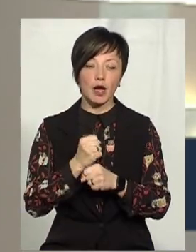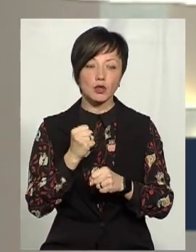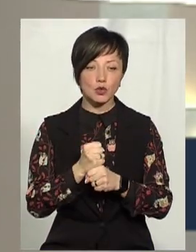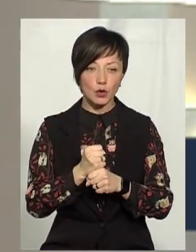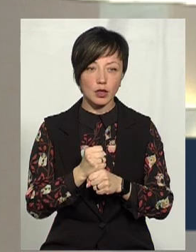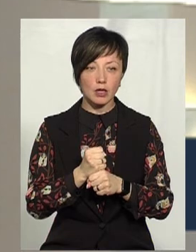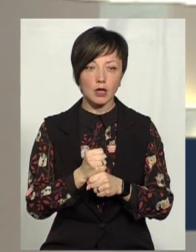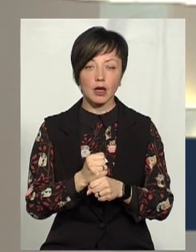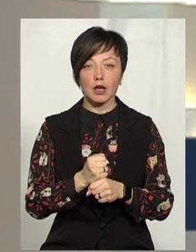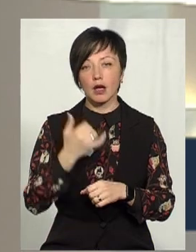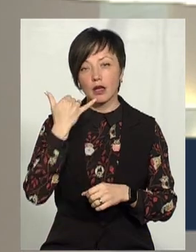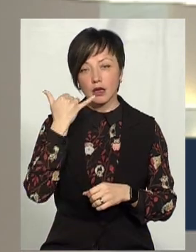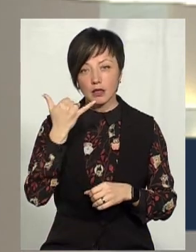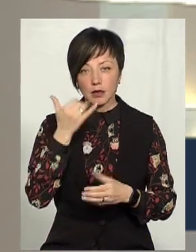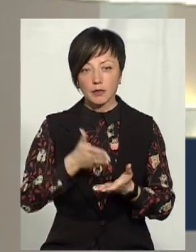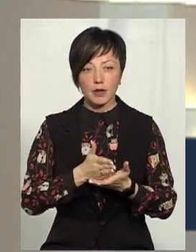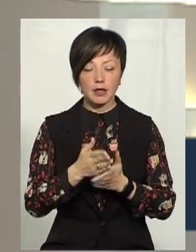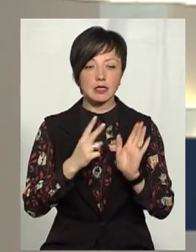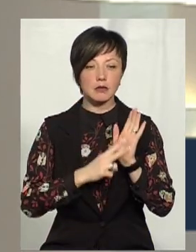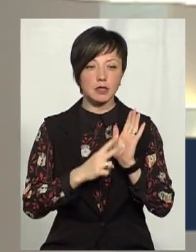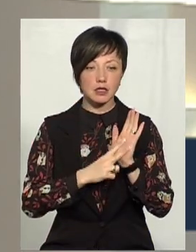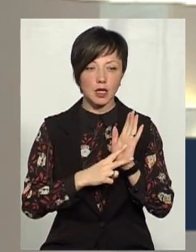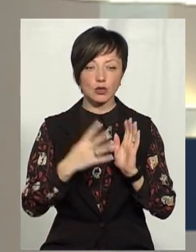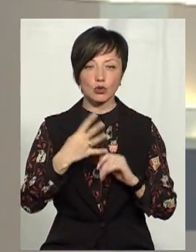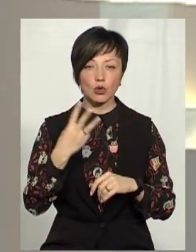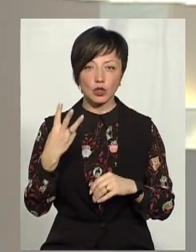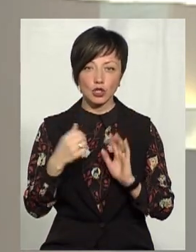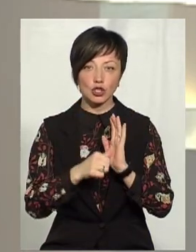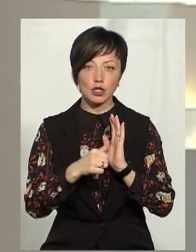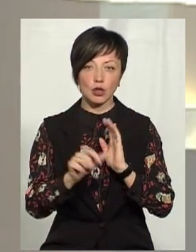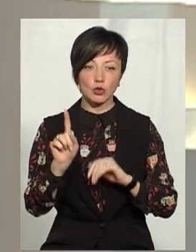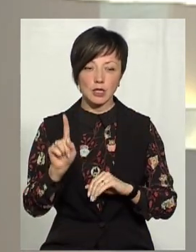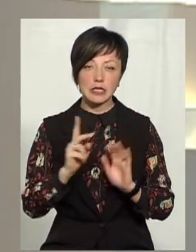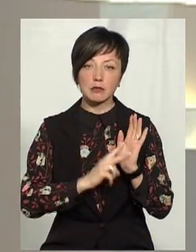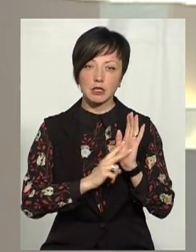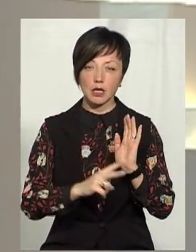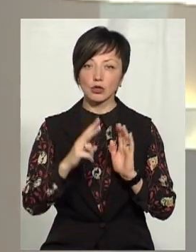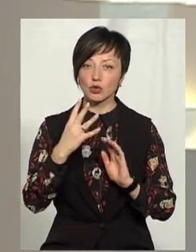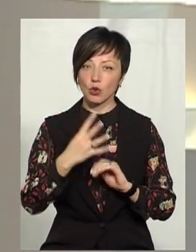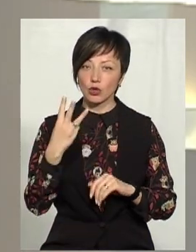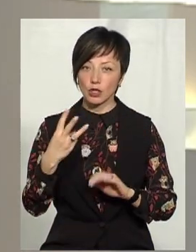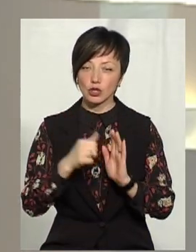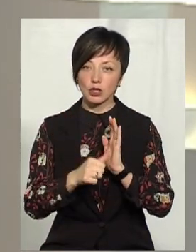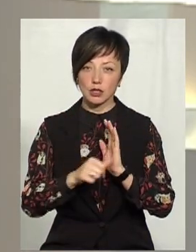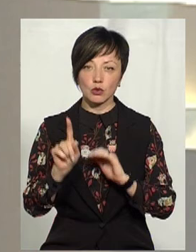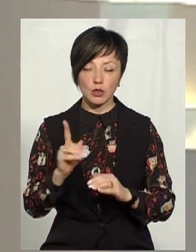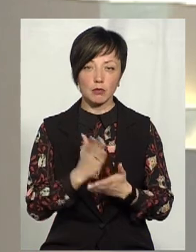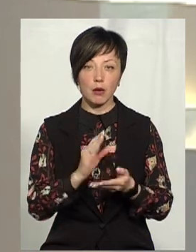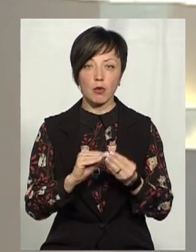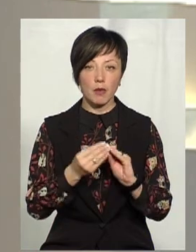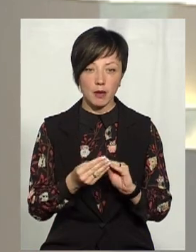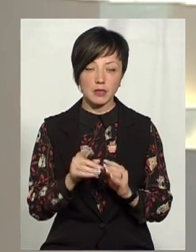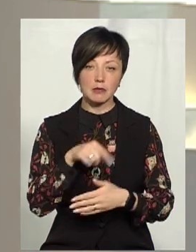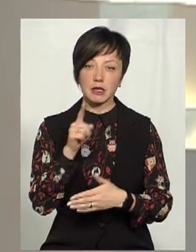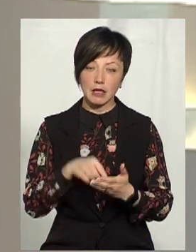працює гаряча лінія, телефон 70 43 61. Якщо ви маєте проблеми, маєте